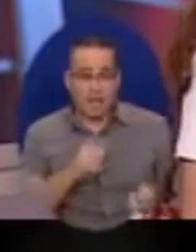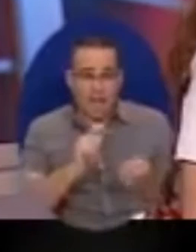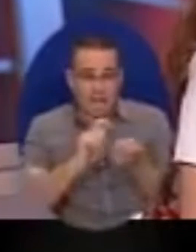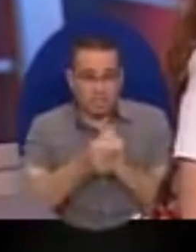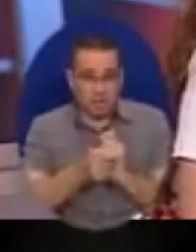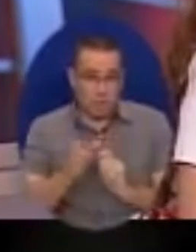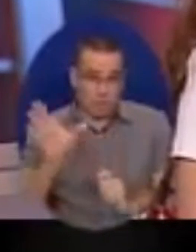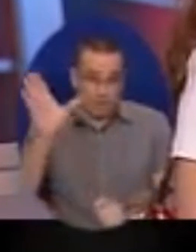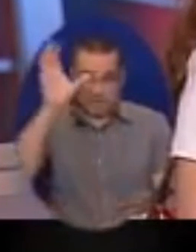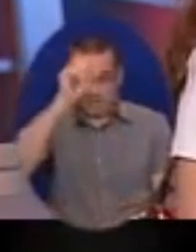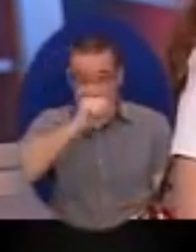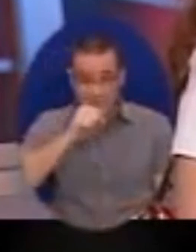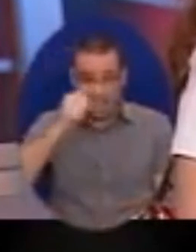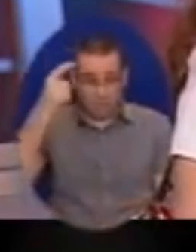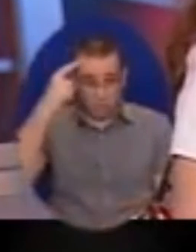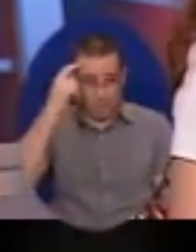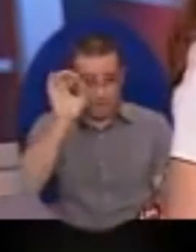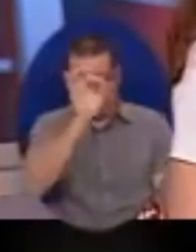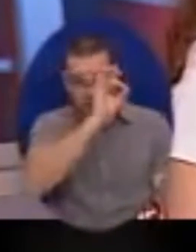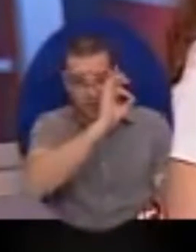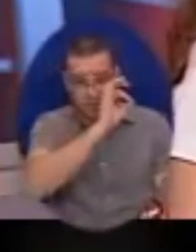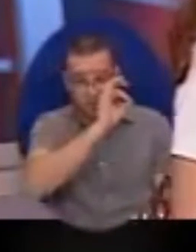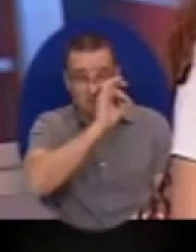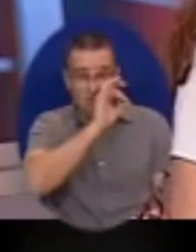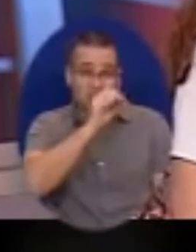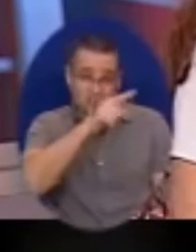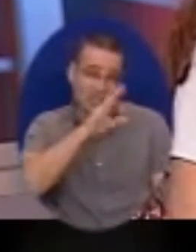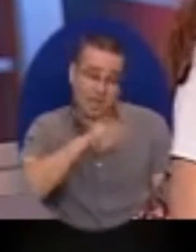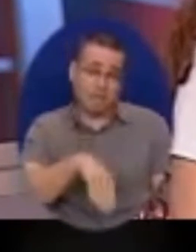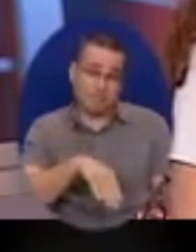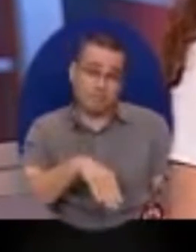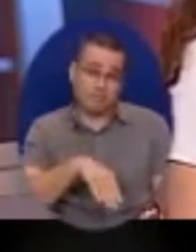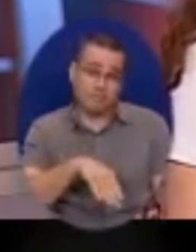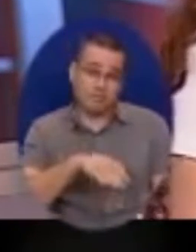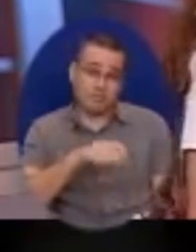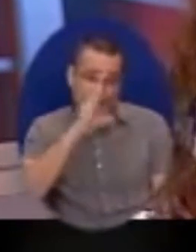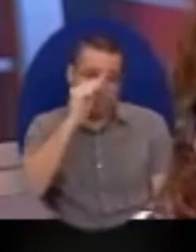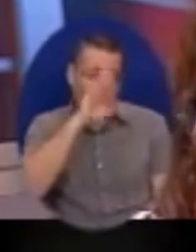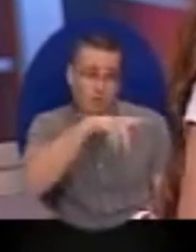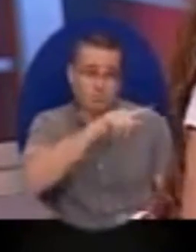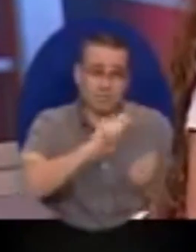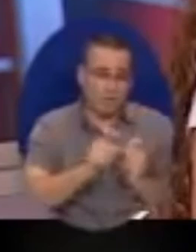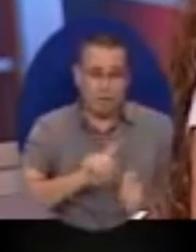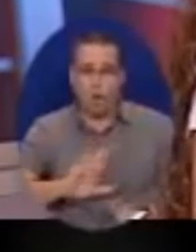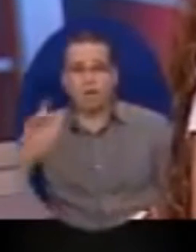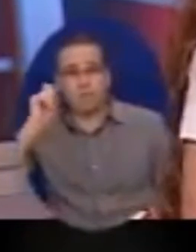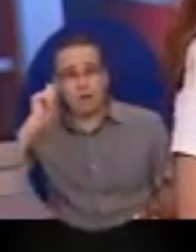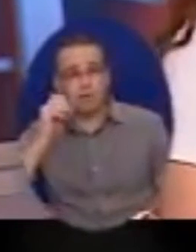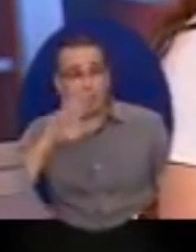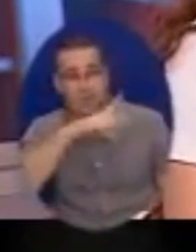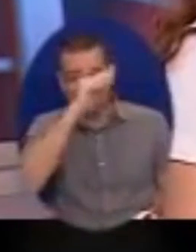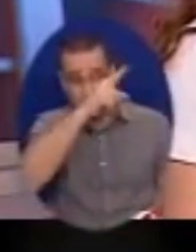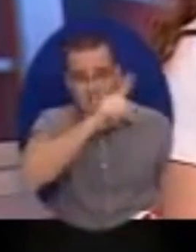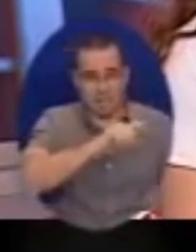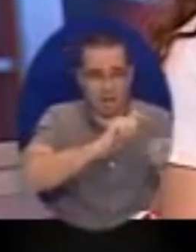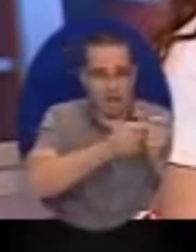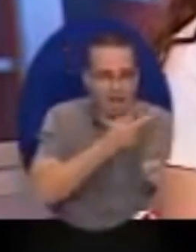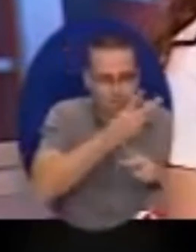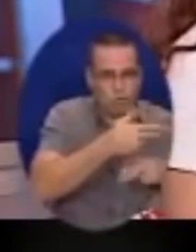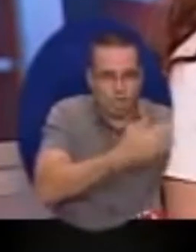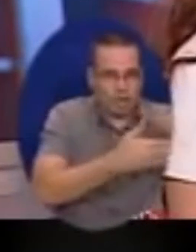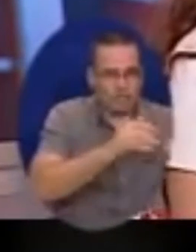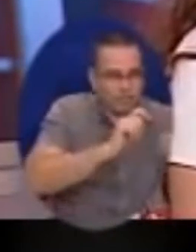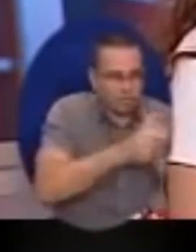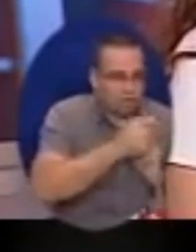השינוי בתפיסה התודעתית. שצריך גם בתור בחורים, לא גם בחורות, שהם צריכים לעבור. אנחנו גם